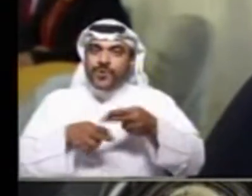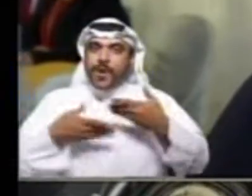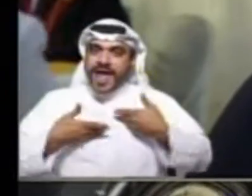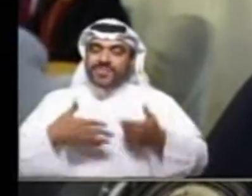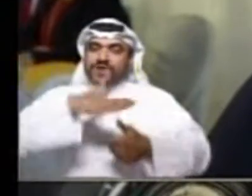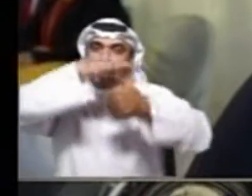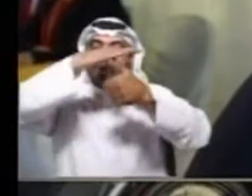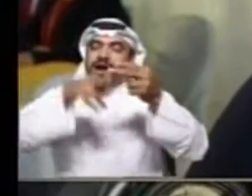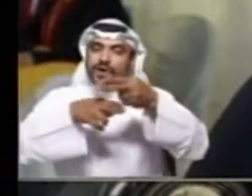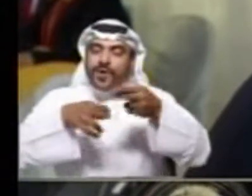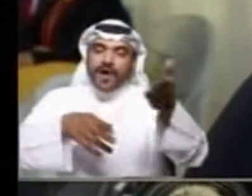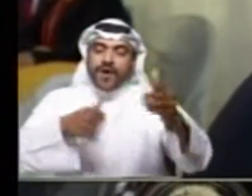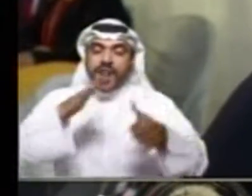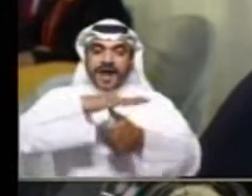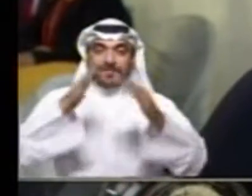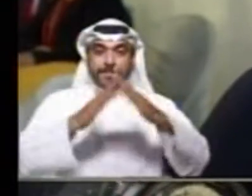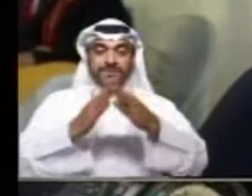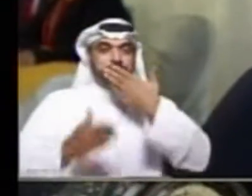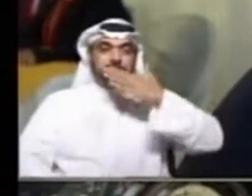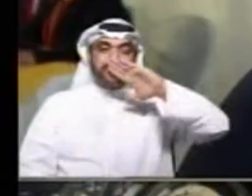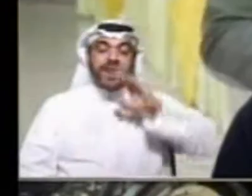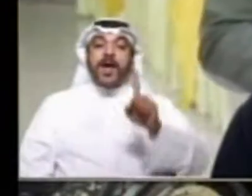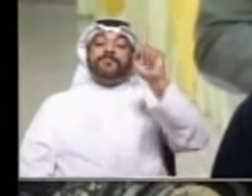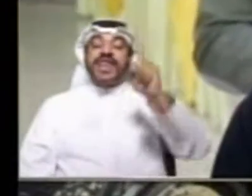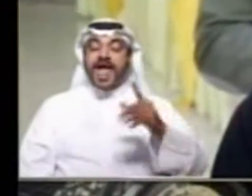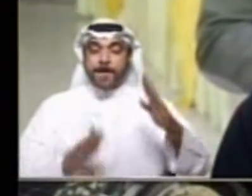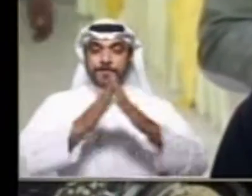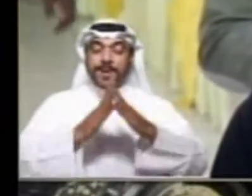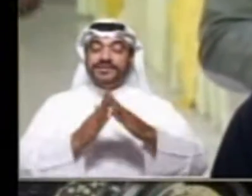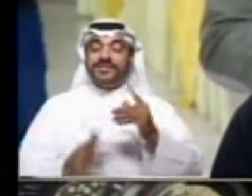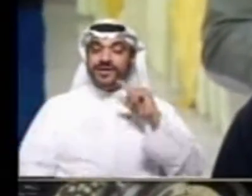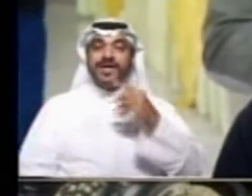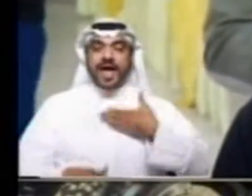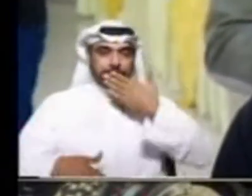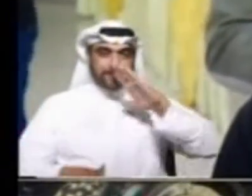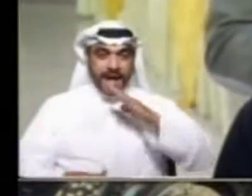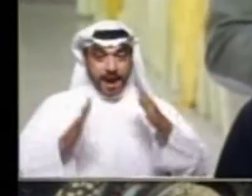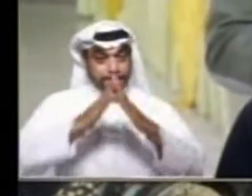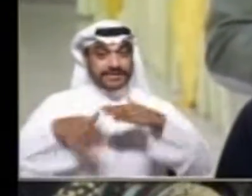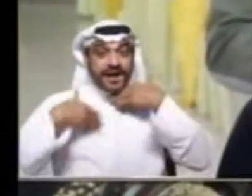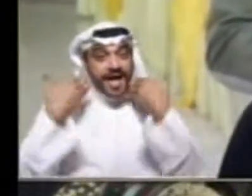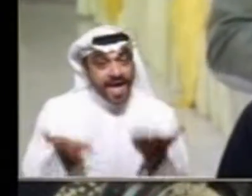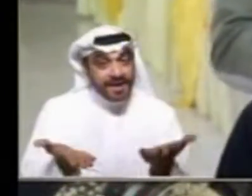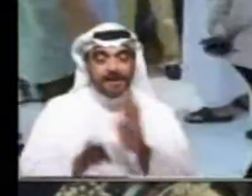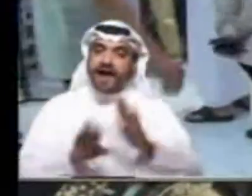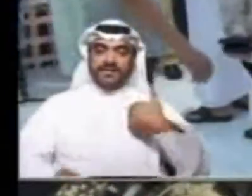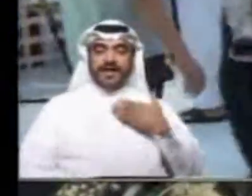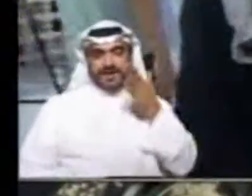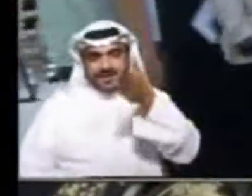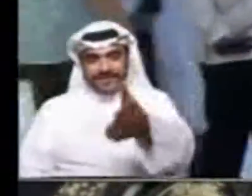برئيسنا، احنا يعني الحمد لله دلوقتي احسن بلد في الدنيا. طالما مصر بخير احنا بخير، دي الدوافع اللي